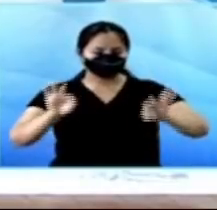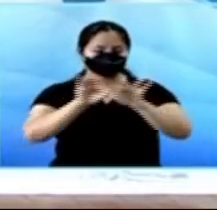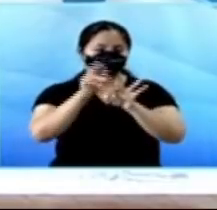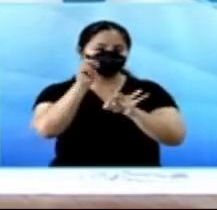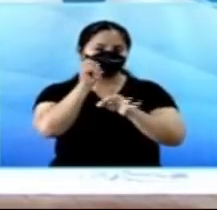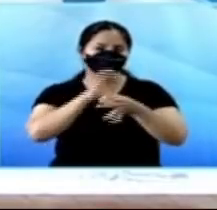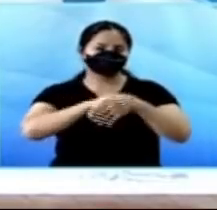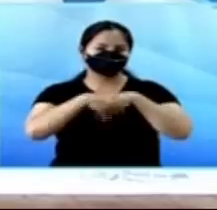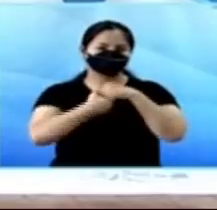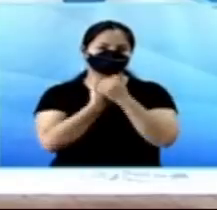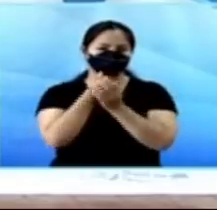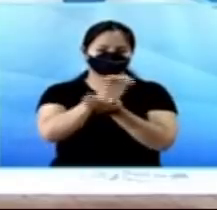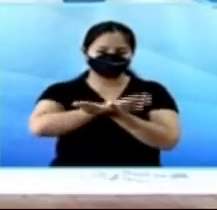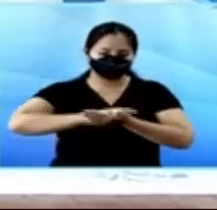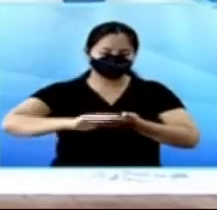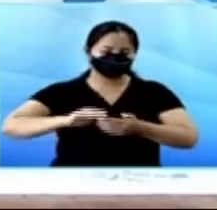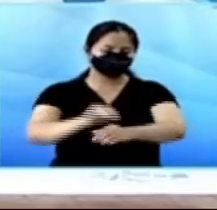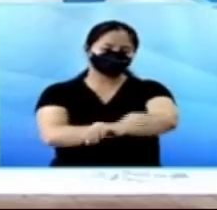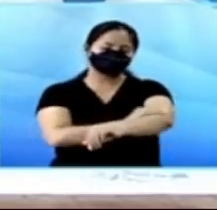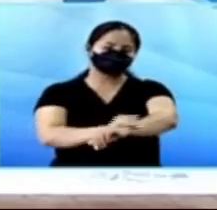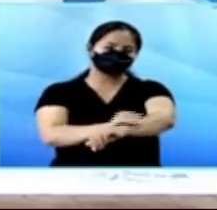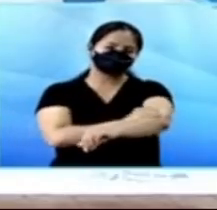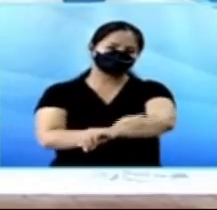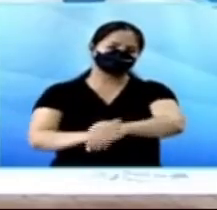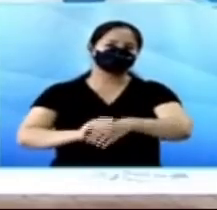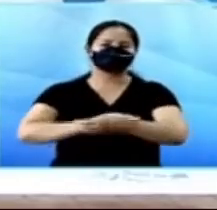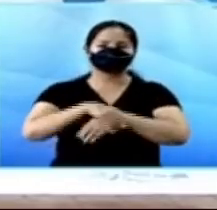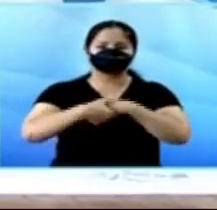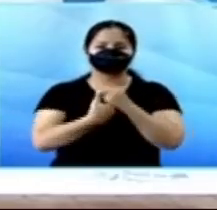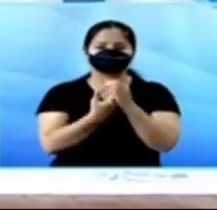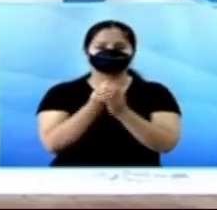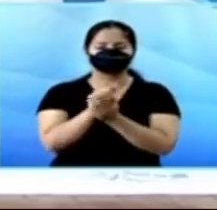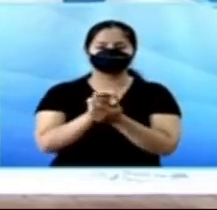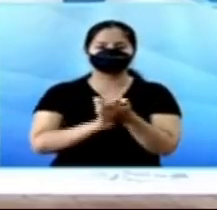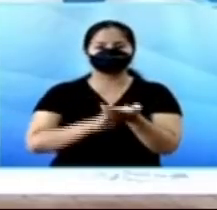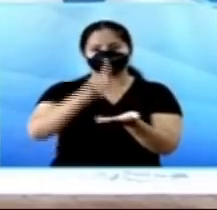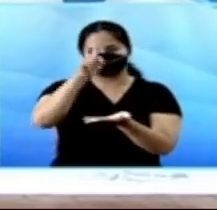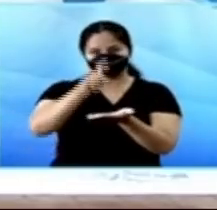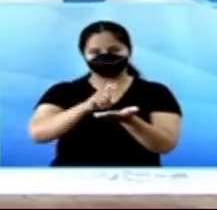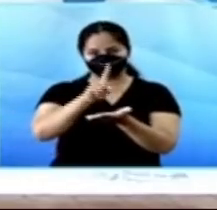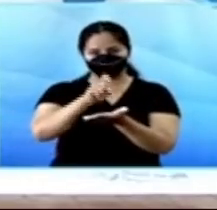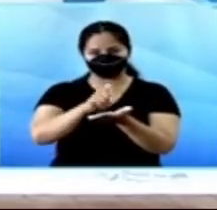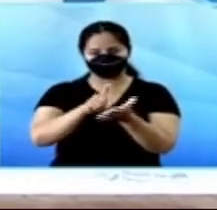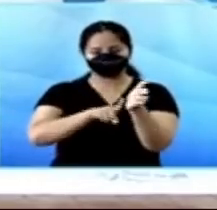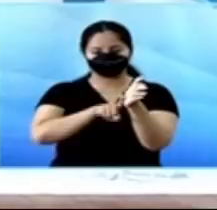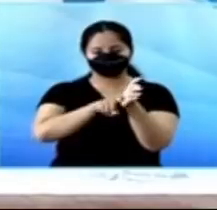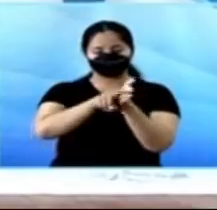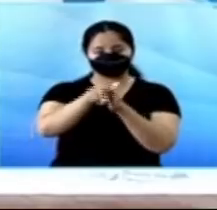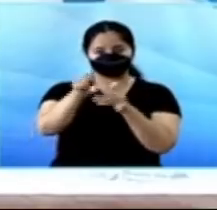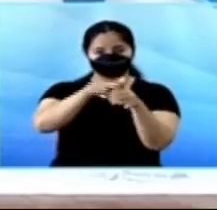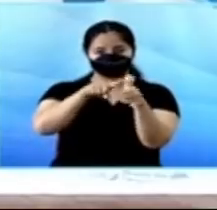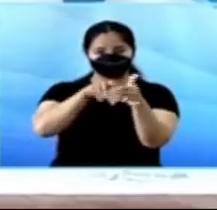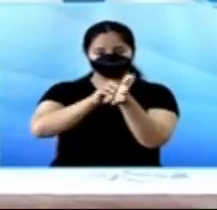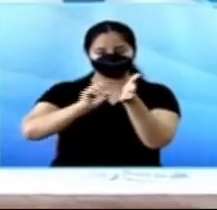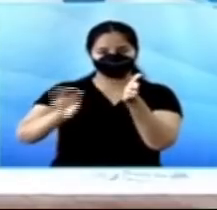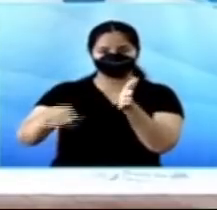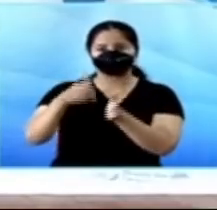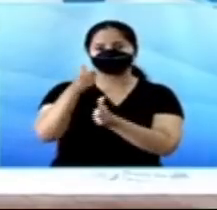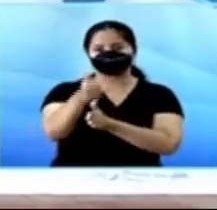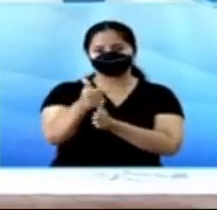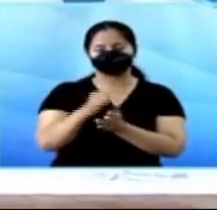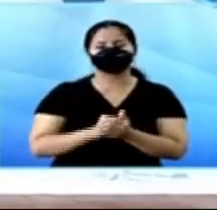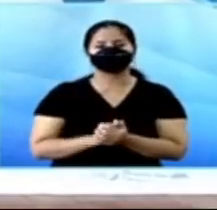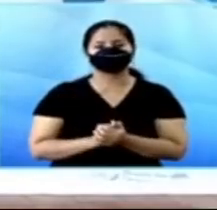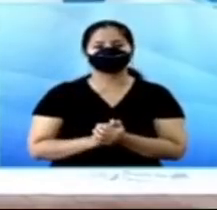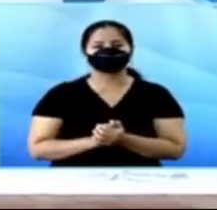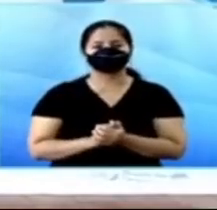ยๆด้วยน้ำสะอาดและสบู่หรือว่าถ้ามีการไข้ก็เจลที่มีธาตุเหล่า70ขึ้นไปรักษาม